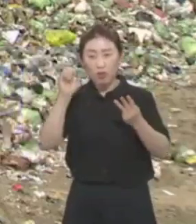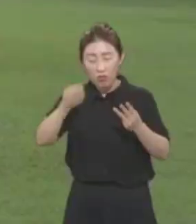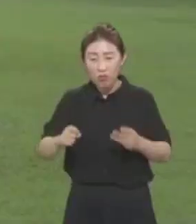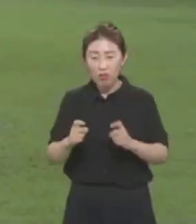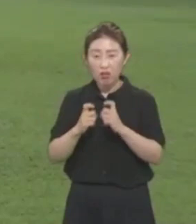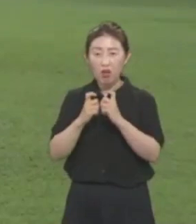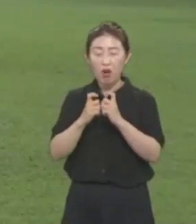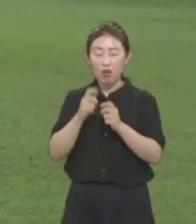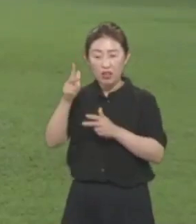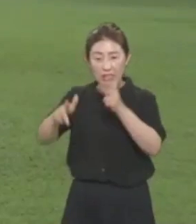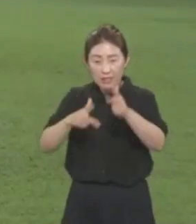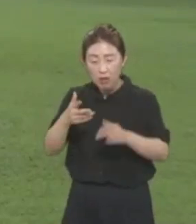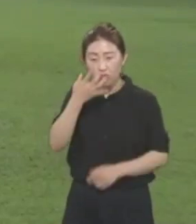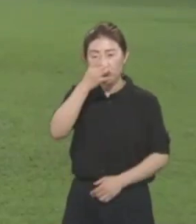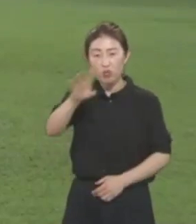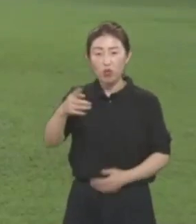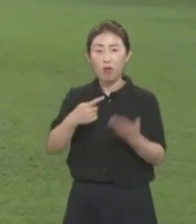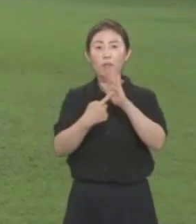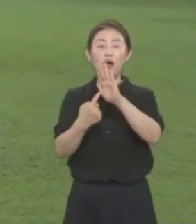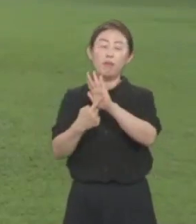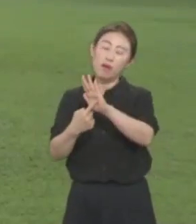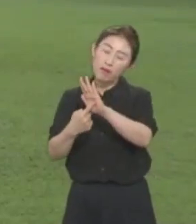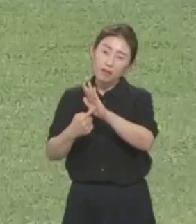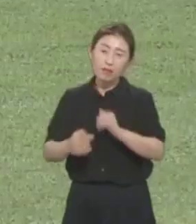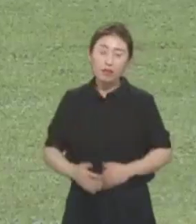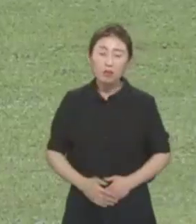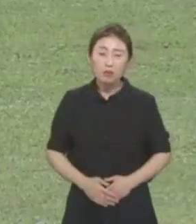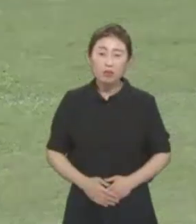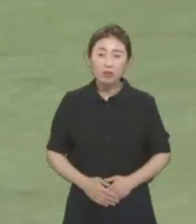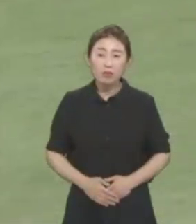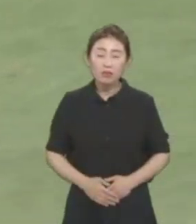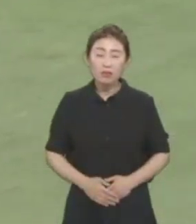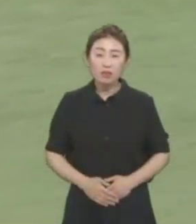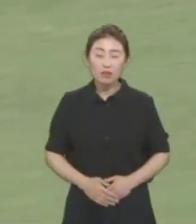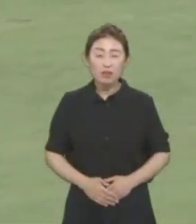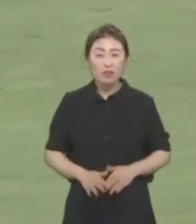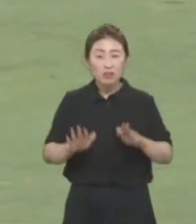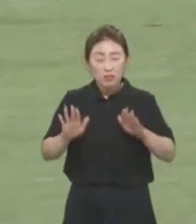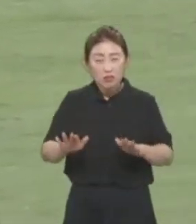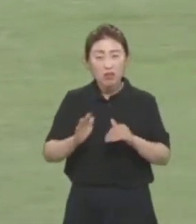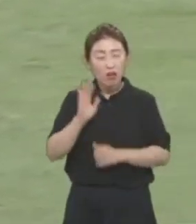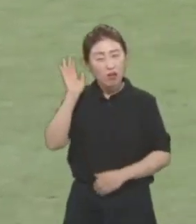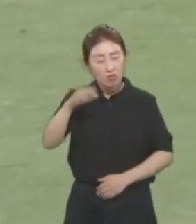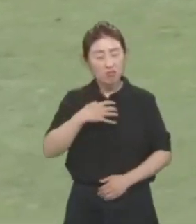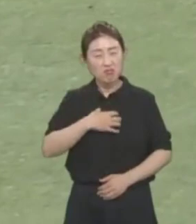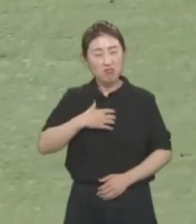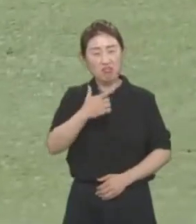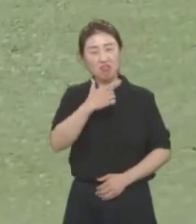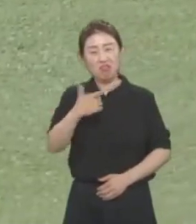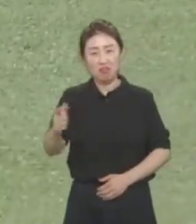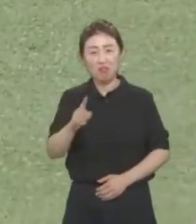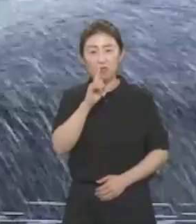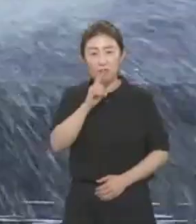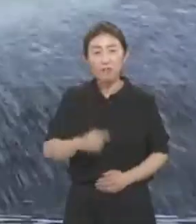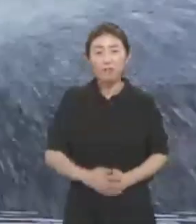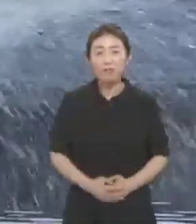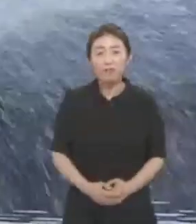관광 개발 사업을 일방적으로 발표하는 등 불통 행정이 대전의 미래를 어둡게 할 것이라며